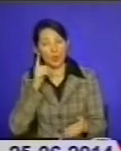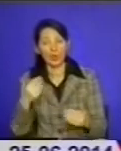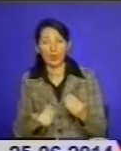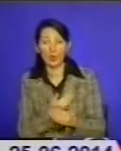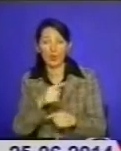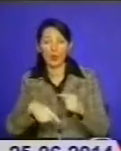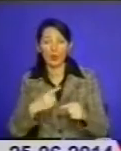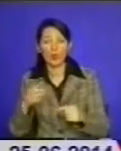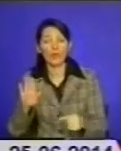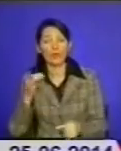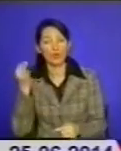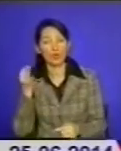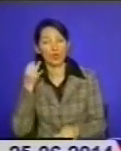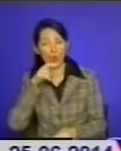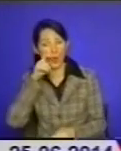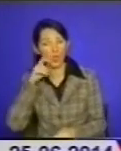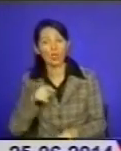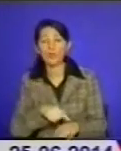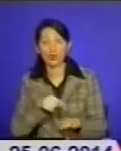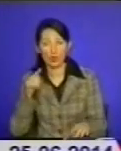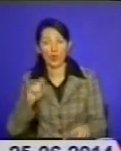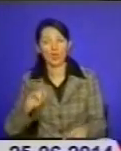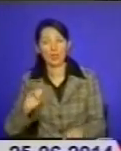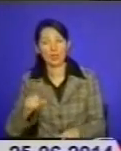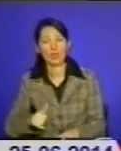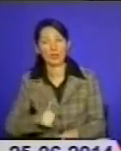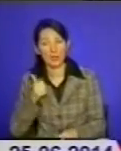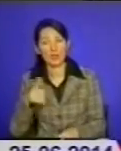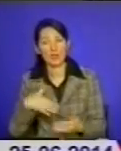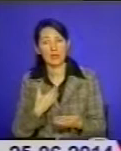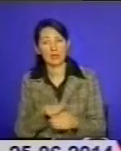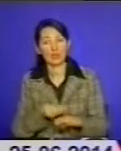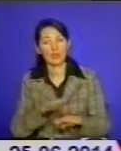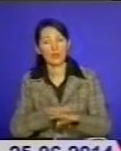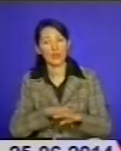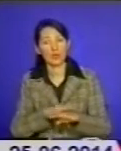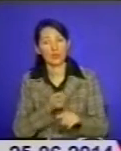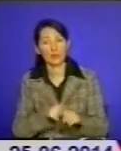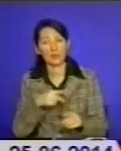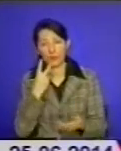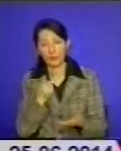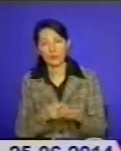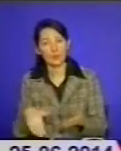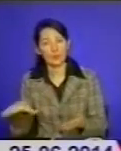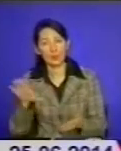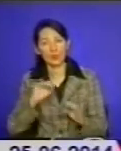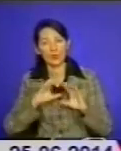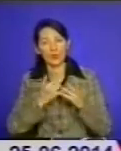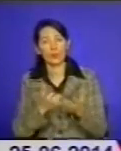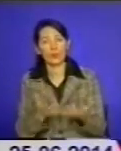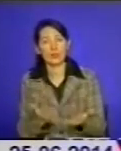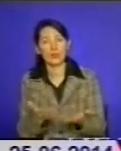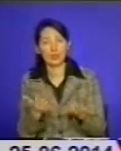України відчувати і пишатися своїм народом, який показав всьому світові, наскільки